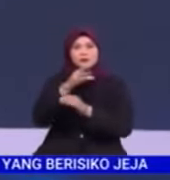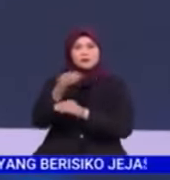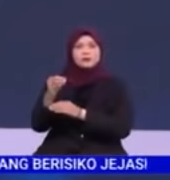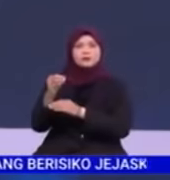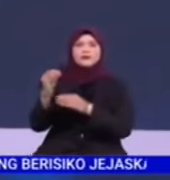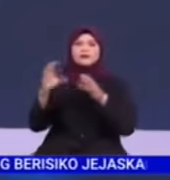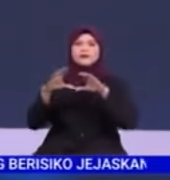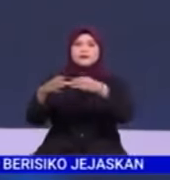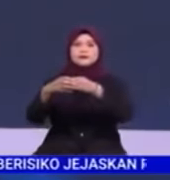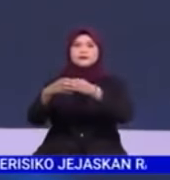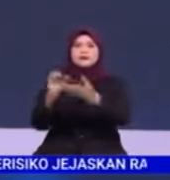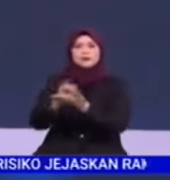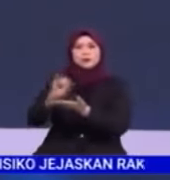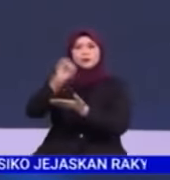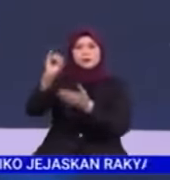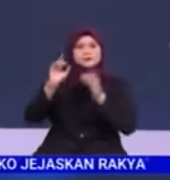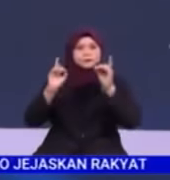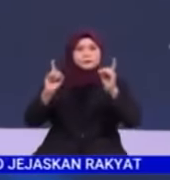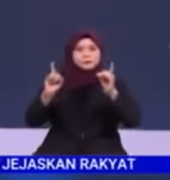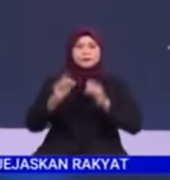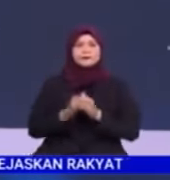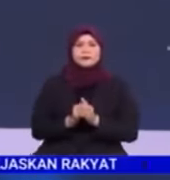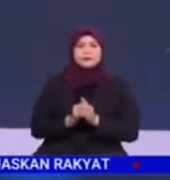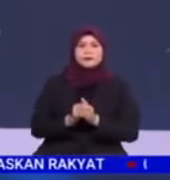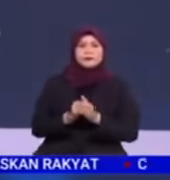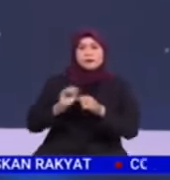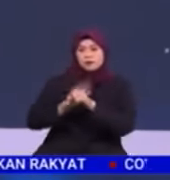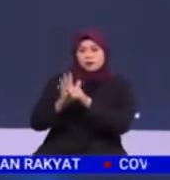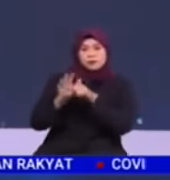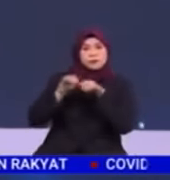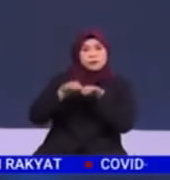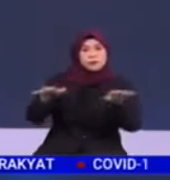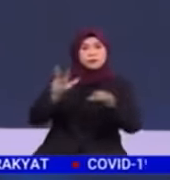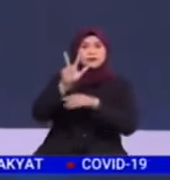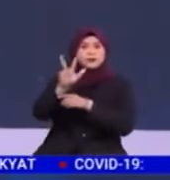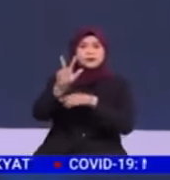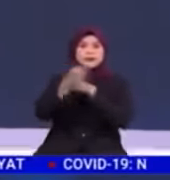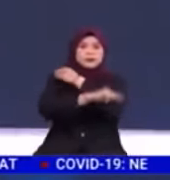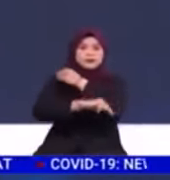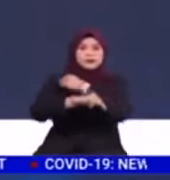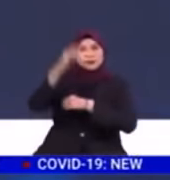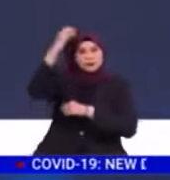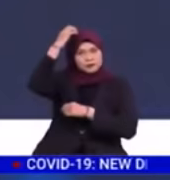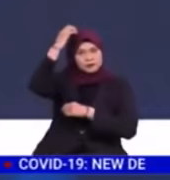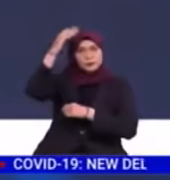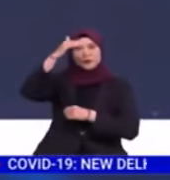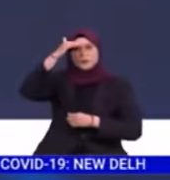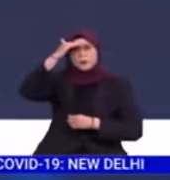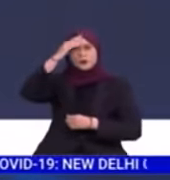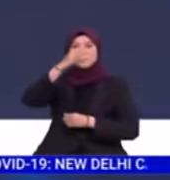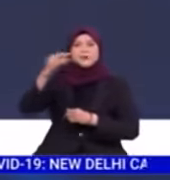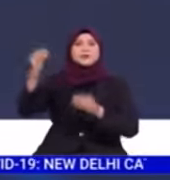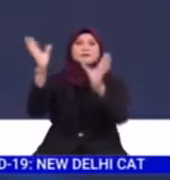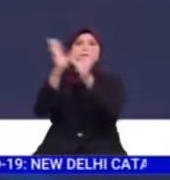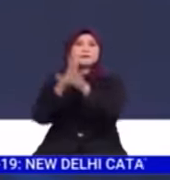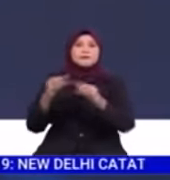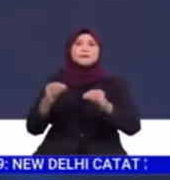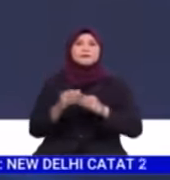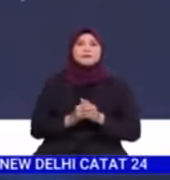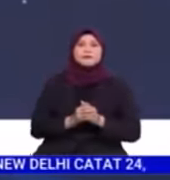cluster berkaitan institusi pendidikan yang kita melibatkan tiga buah Negeri yaitu selagon Dzuhur dan Serawak